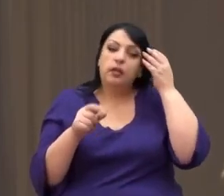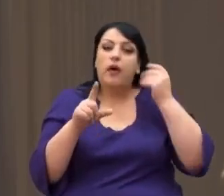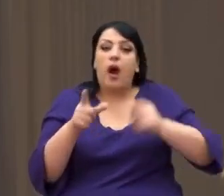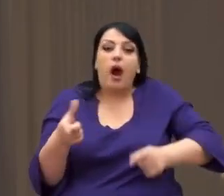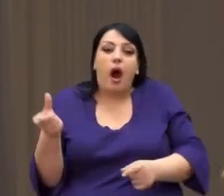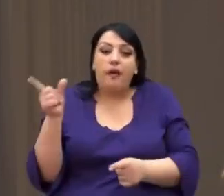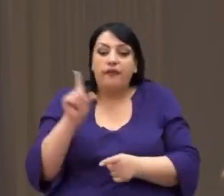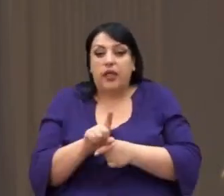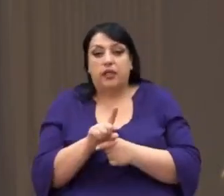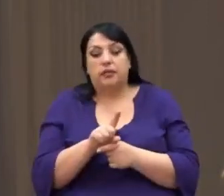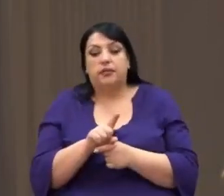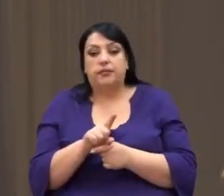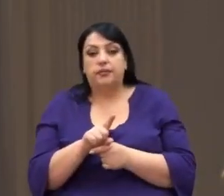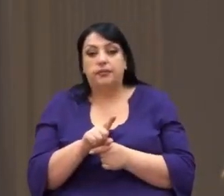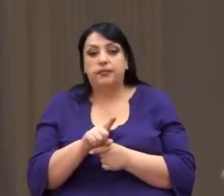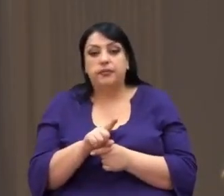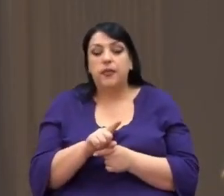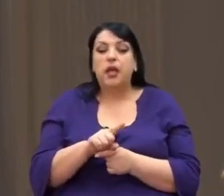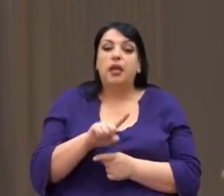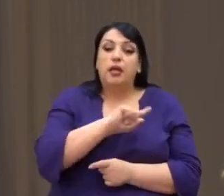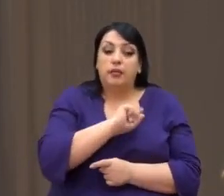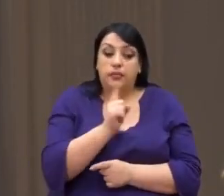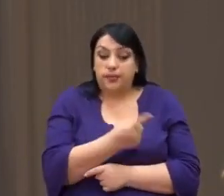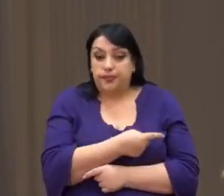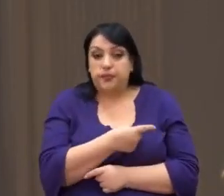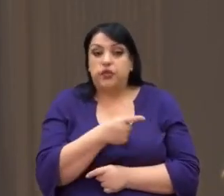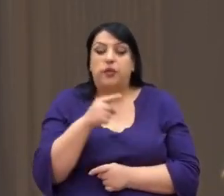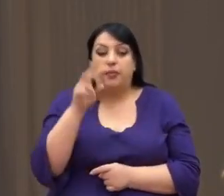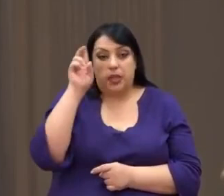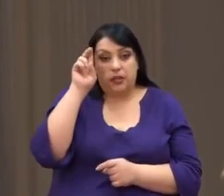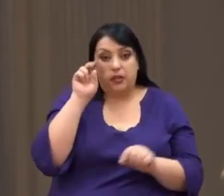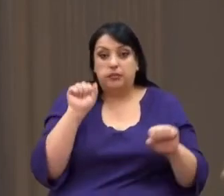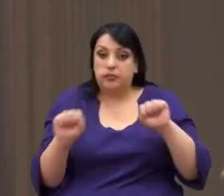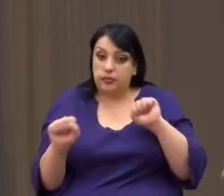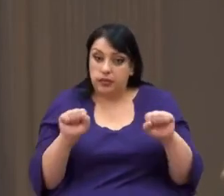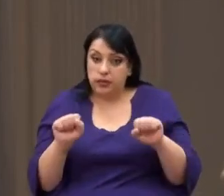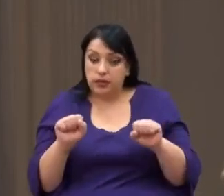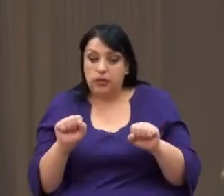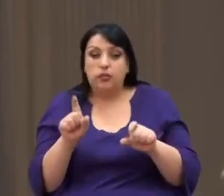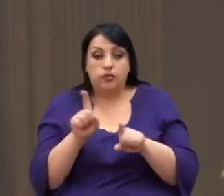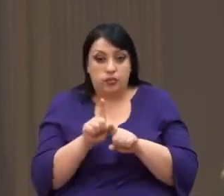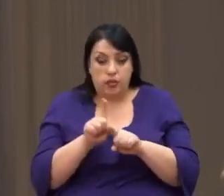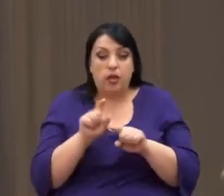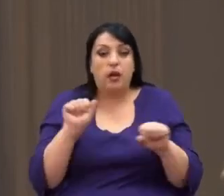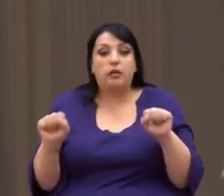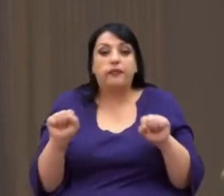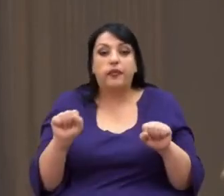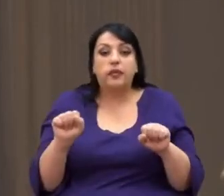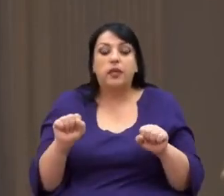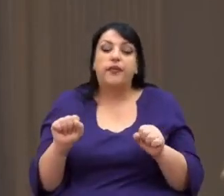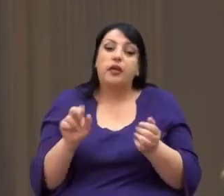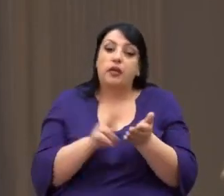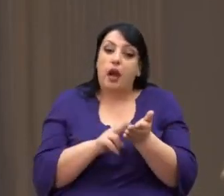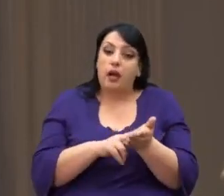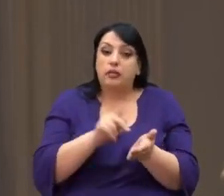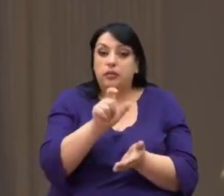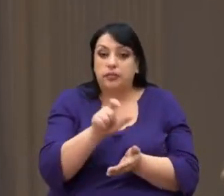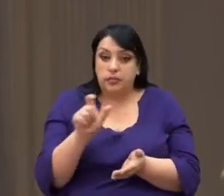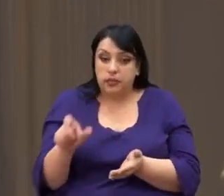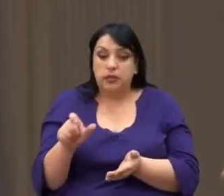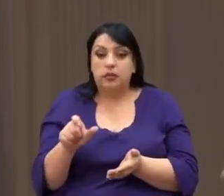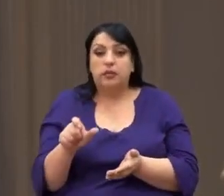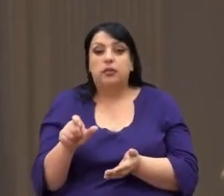Ավելին, իշխող քաղաքական ուժը նաև կառավարության ծրագրում. Եվ հետևաբար քաղաքացիների